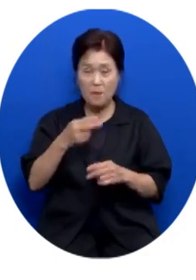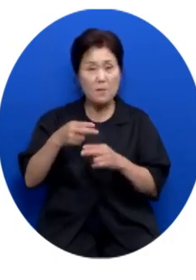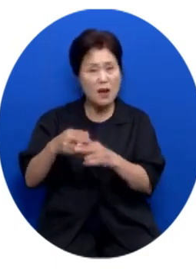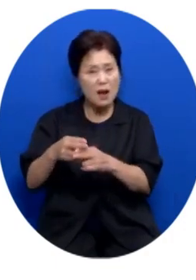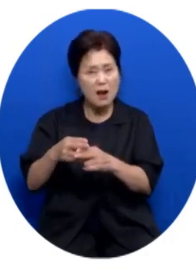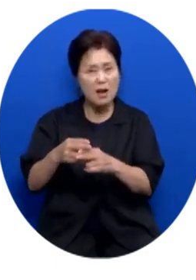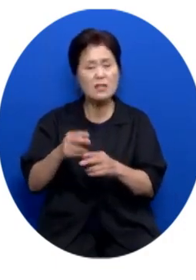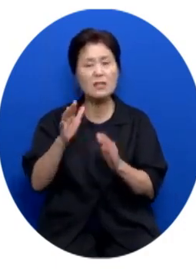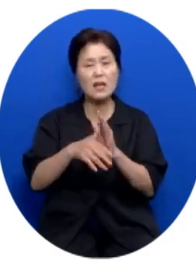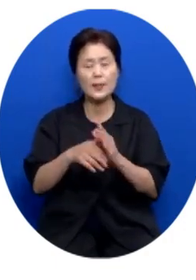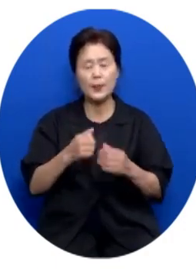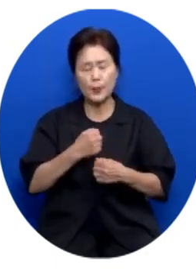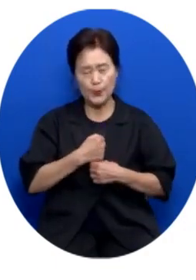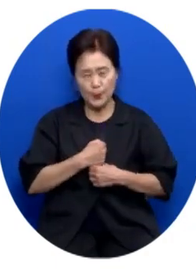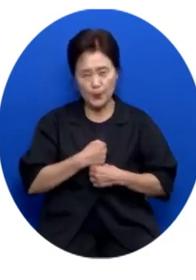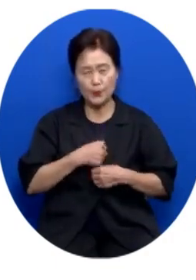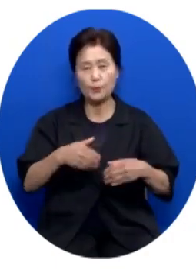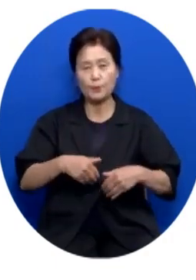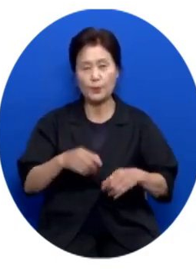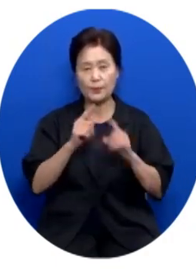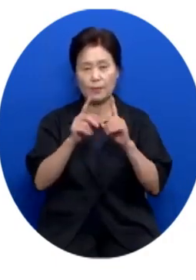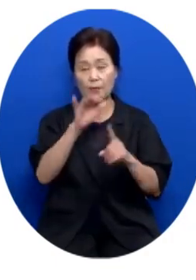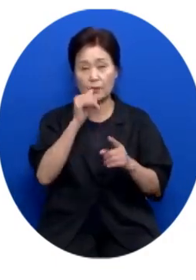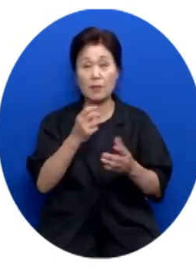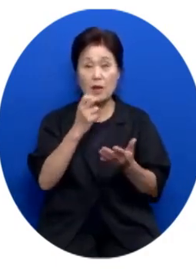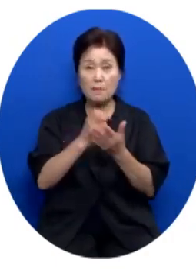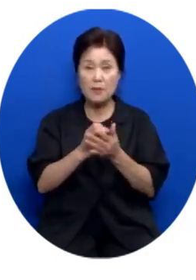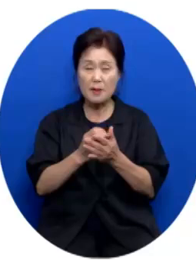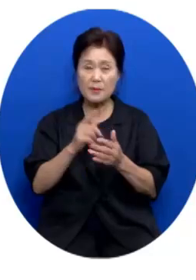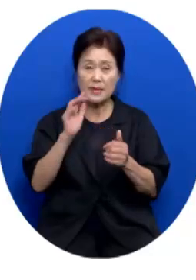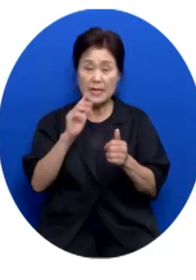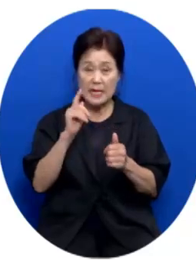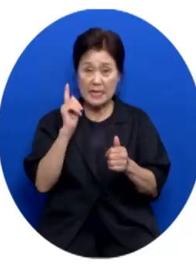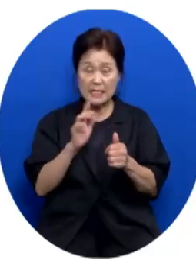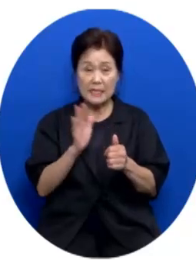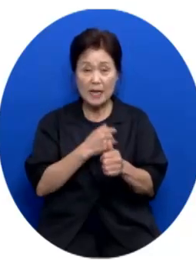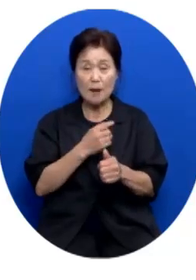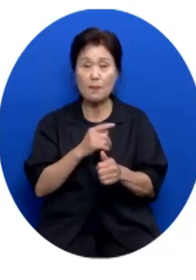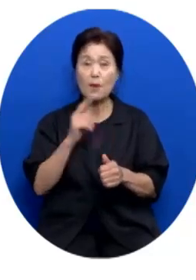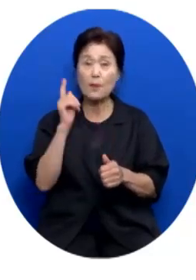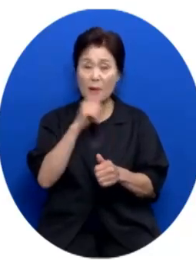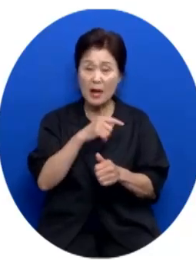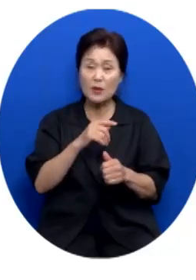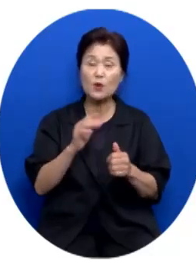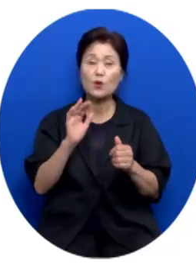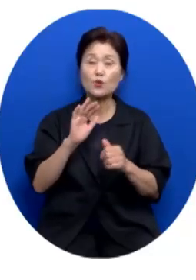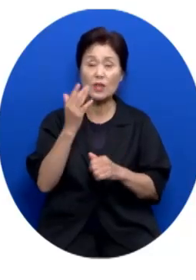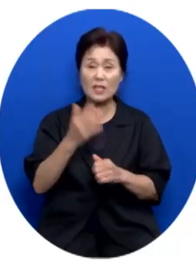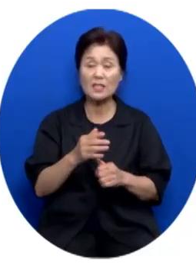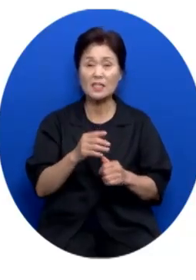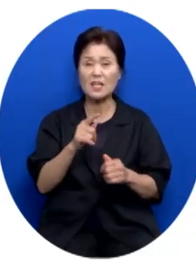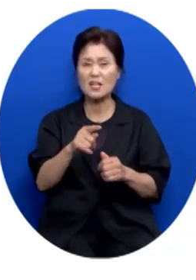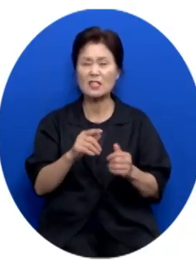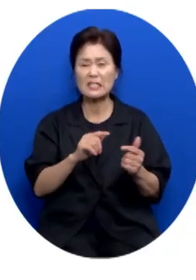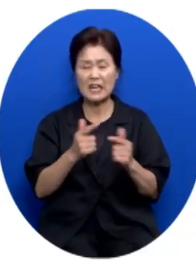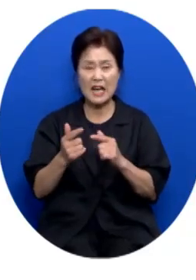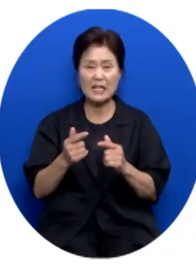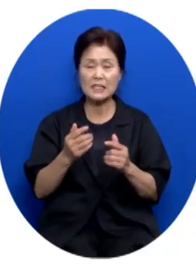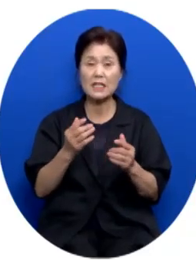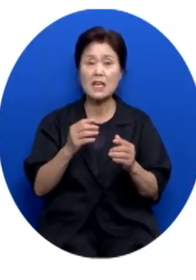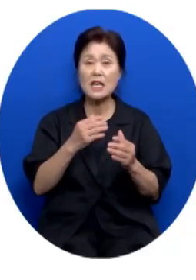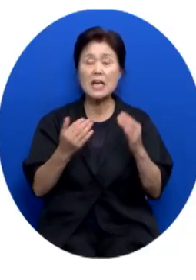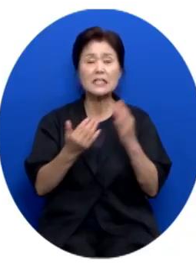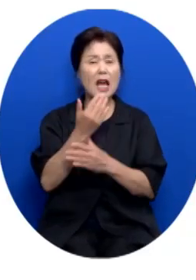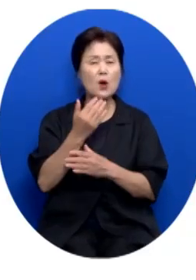한다고 강조했습니다 이어 법이 악용되거나 남용을 때에 부작용도 고려해야 한다며 조력 존엄사